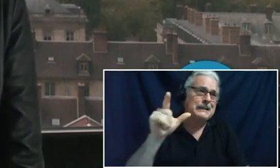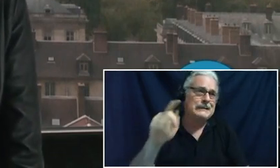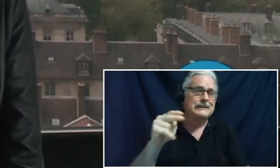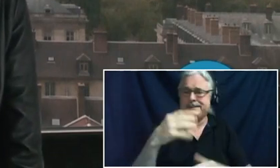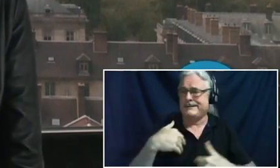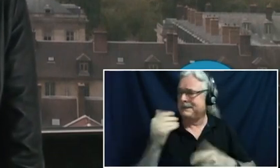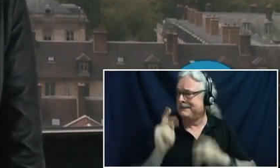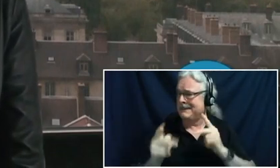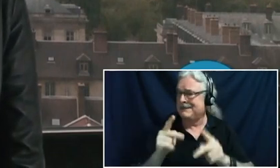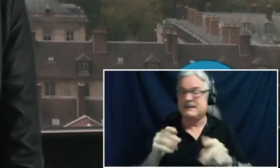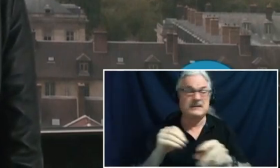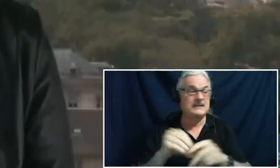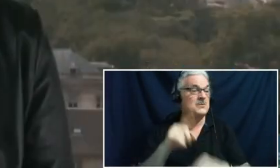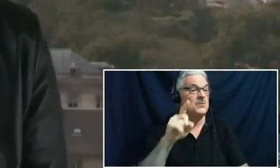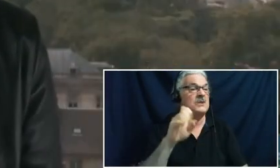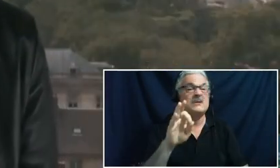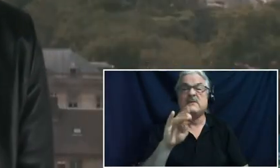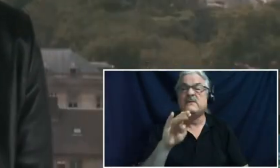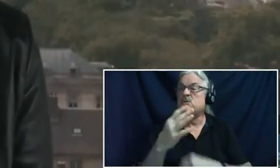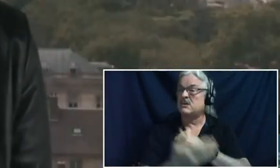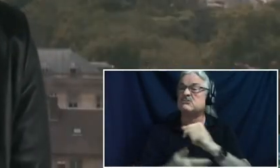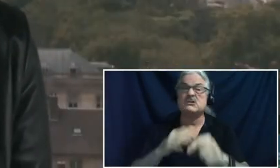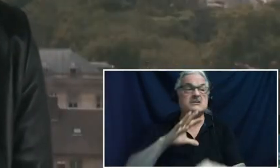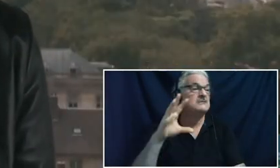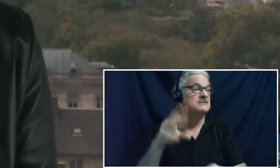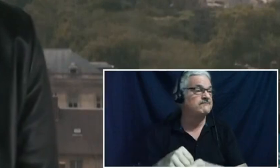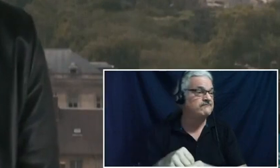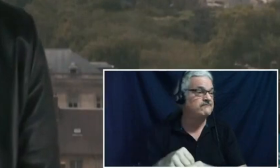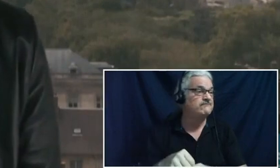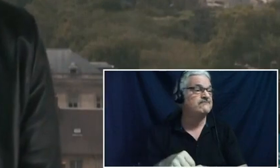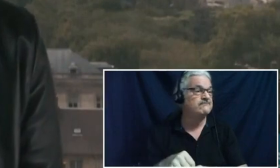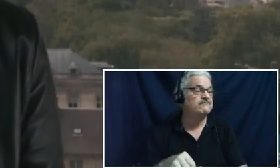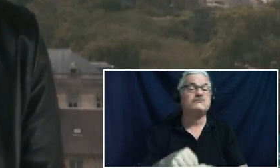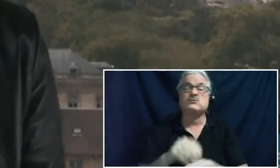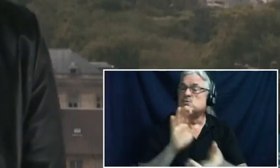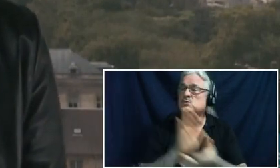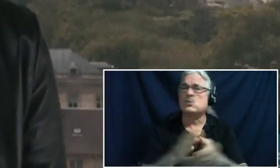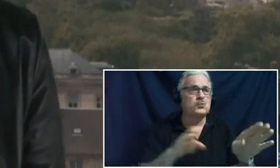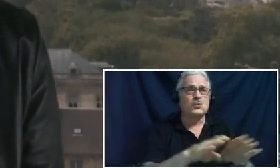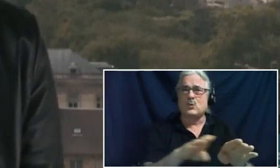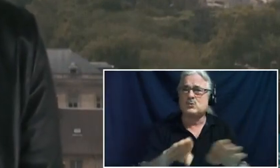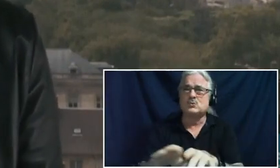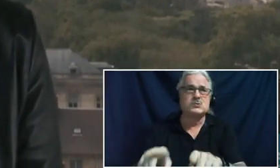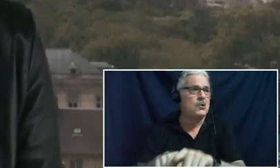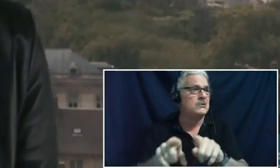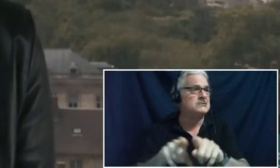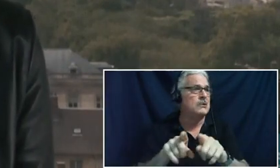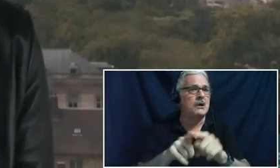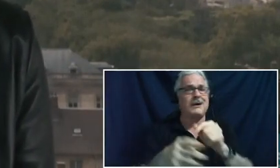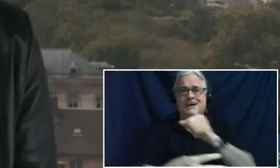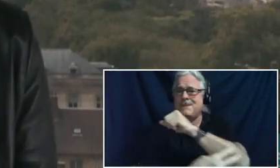touchaient 1,5 milliard de jeunes dans 194 pays. Les fermetures d'écoles ont privé les apprenants